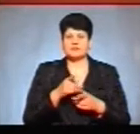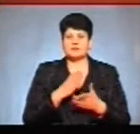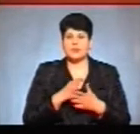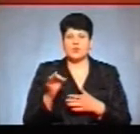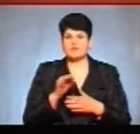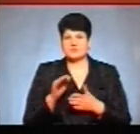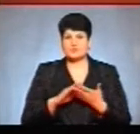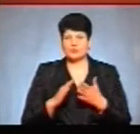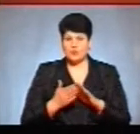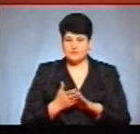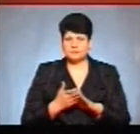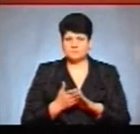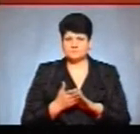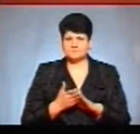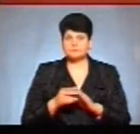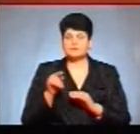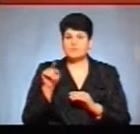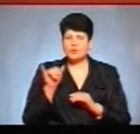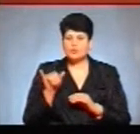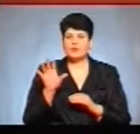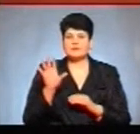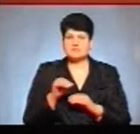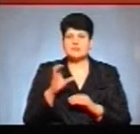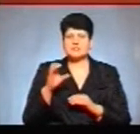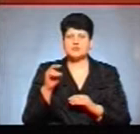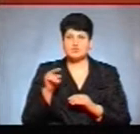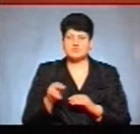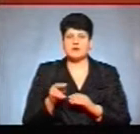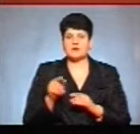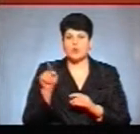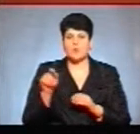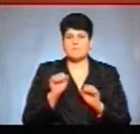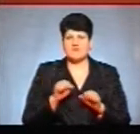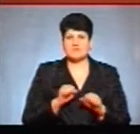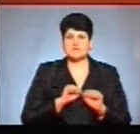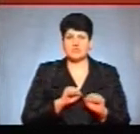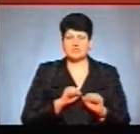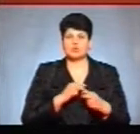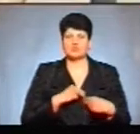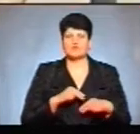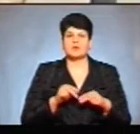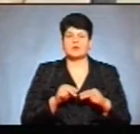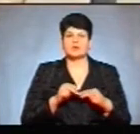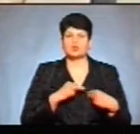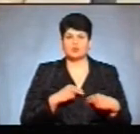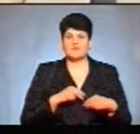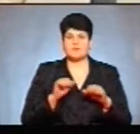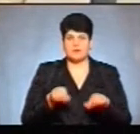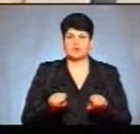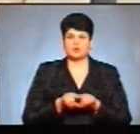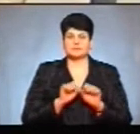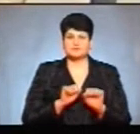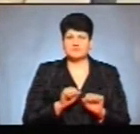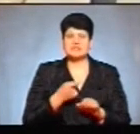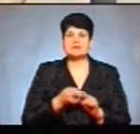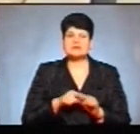договір, значить, тоді в нього всі соціальні його права захищені і трудові права. Далі це вигідно